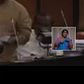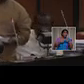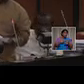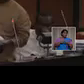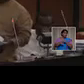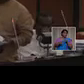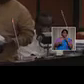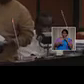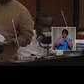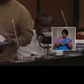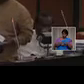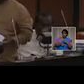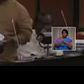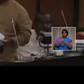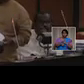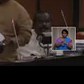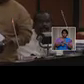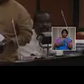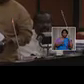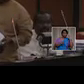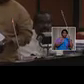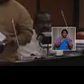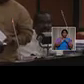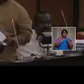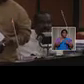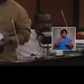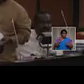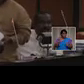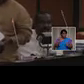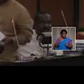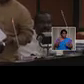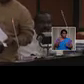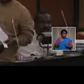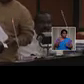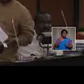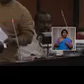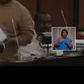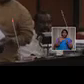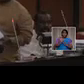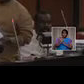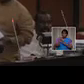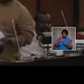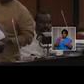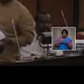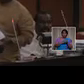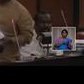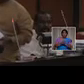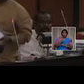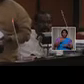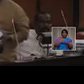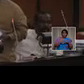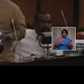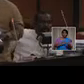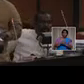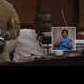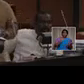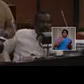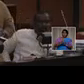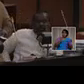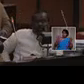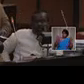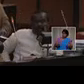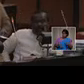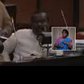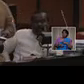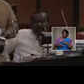கூறப்படுகின்றது, மட்டக்களப்பு அம்பாறையிலே அறுவடை முடிந்துவிட்டது, விதைக்கப்படும் நேரம் அனுராதபுரம் புலனறுவை மாவட்டங்களிலே